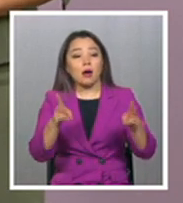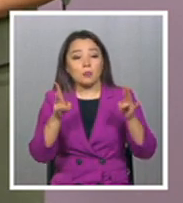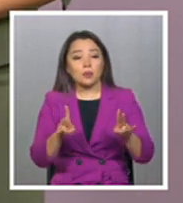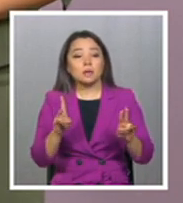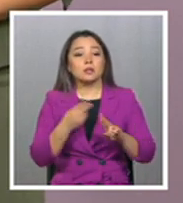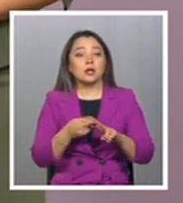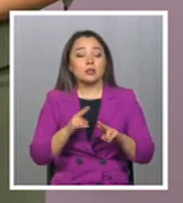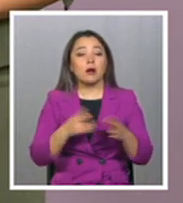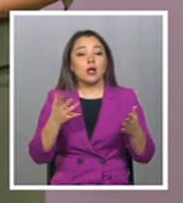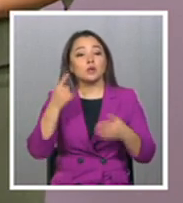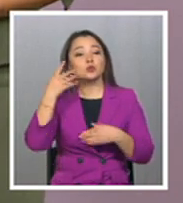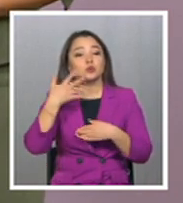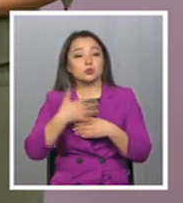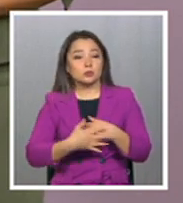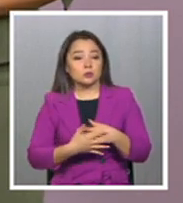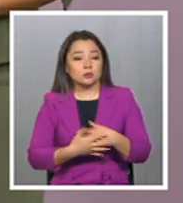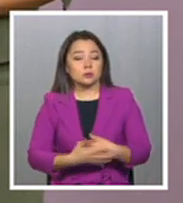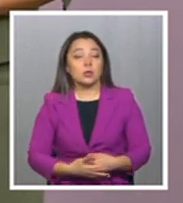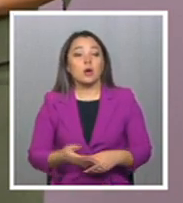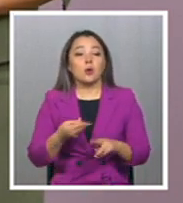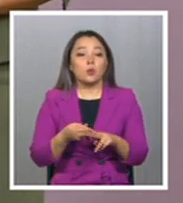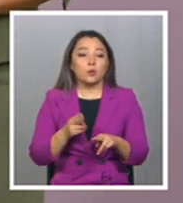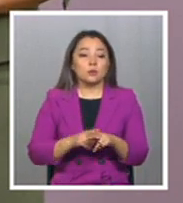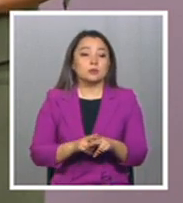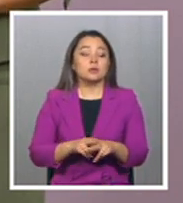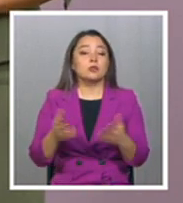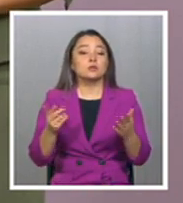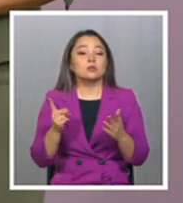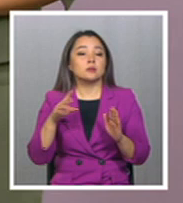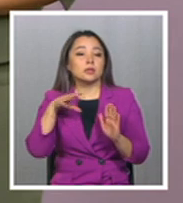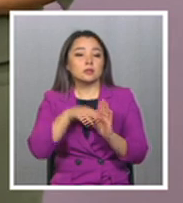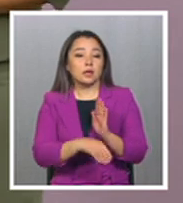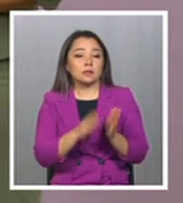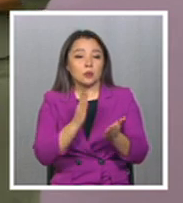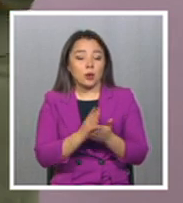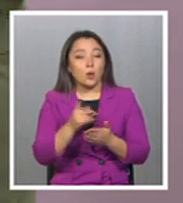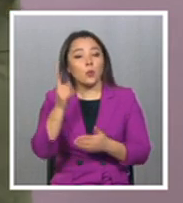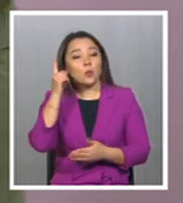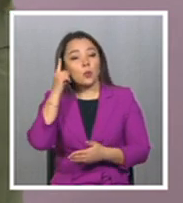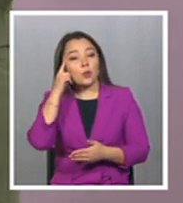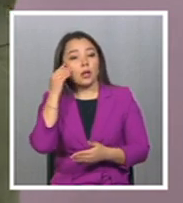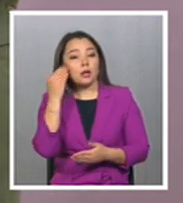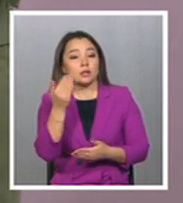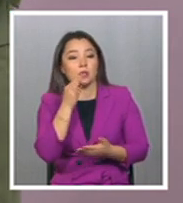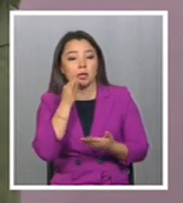дегенді қалай түсінесіңдер? Оған нелер жатады? Ойланып көріңдер.